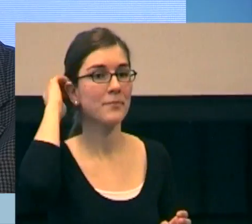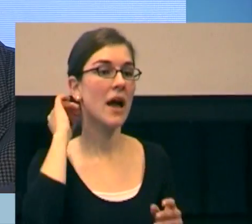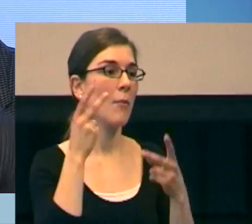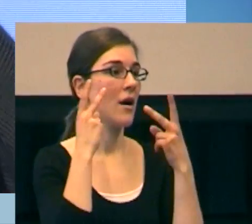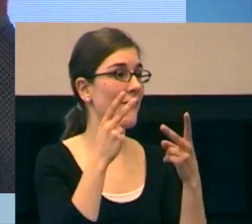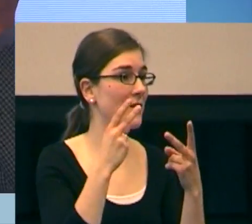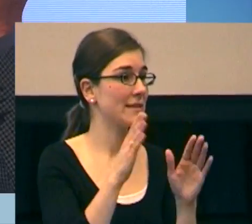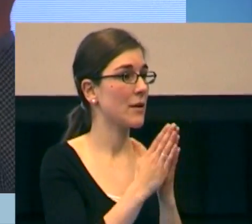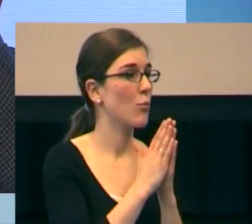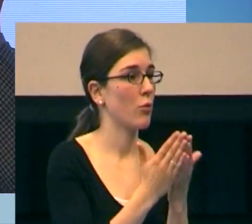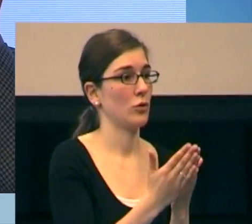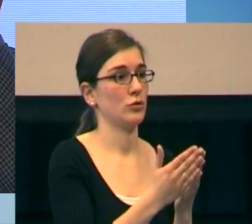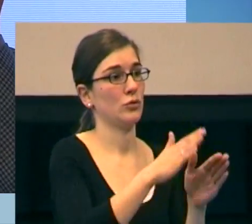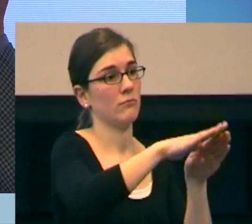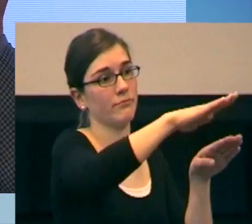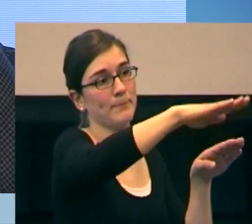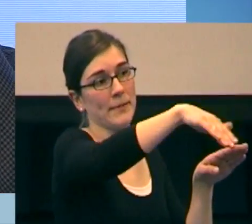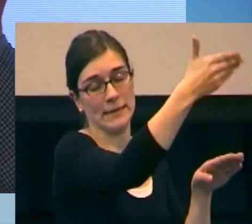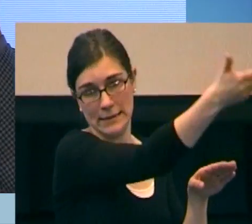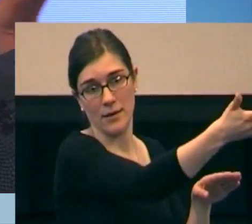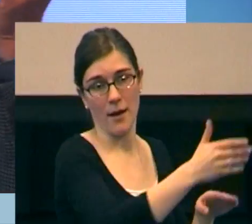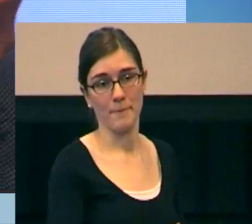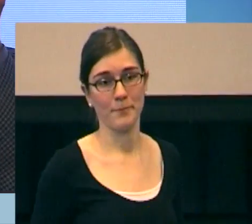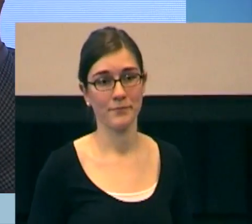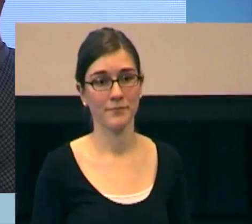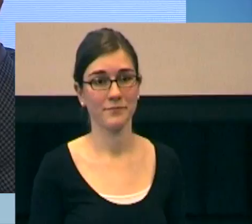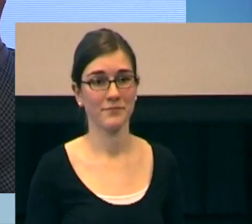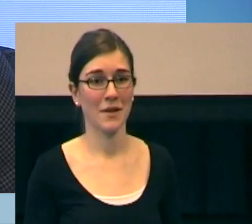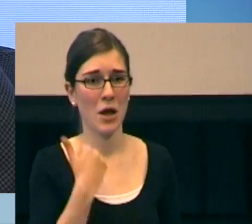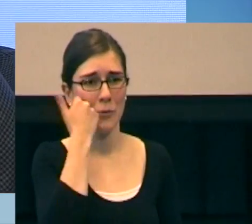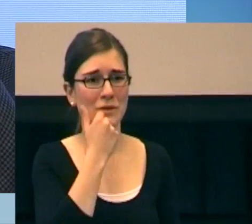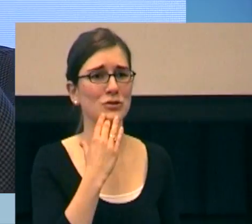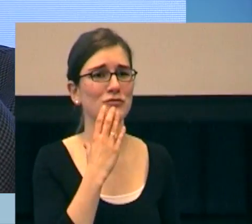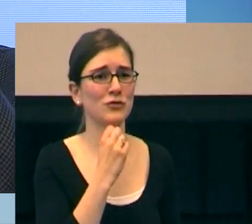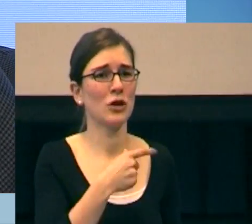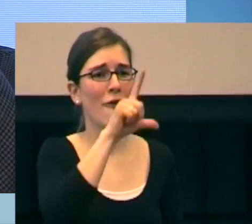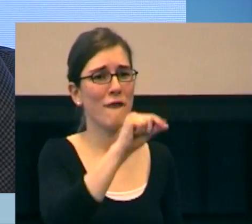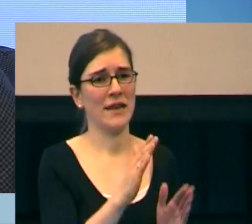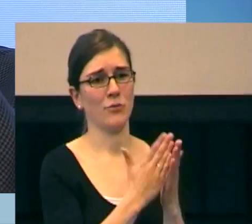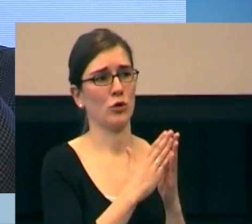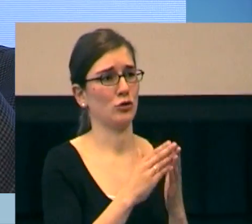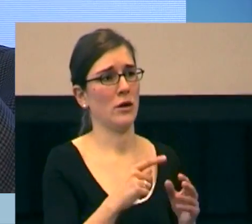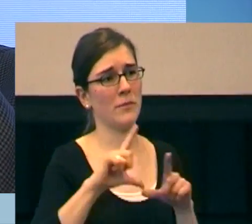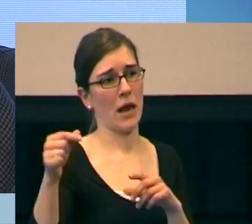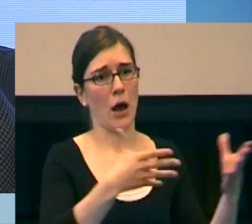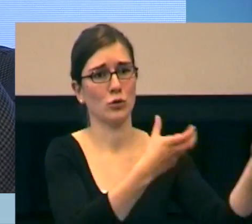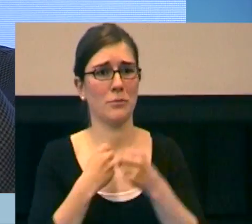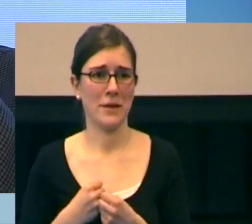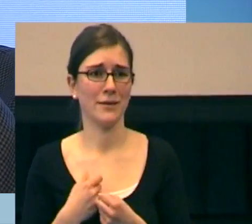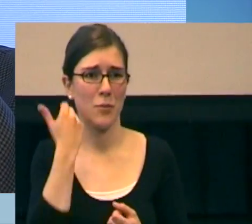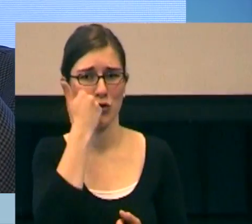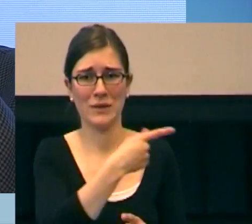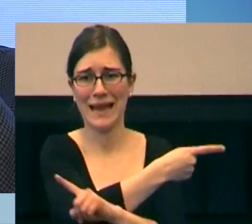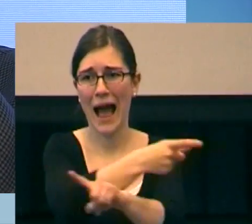Broschüren die wir ausgelegt haben ich möchte auch so wenig wie möglich wieder nach Hause schleppen davon das sind